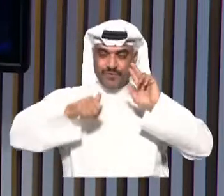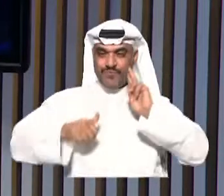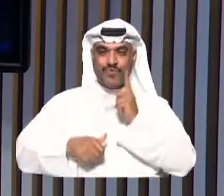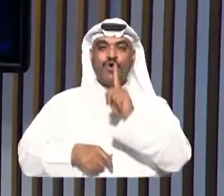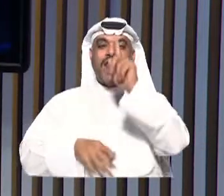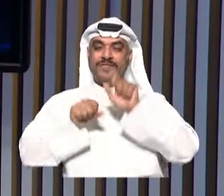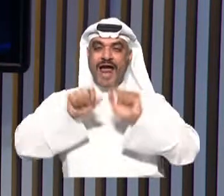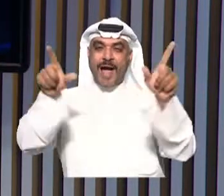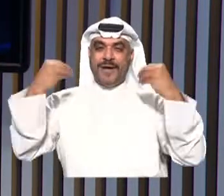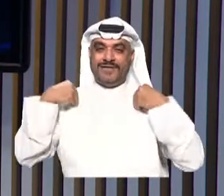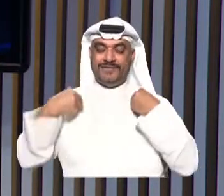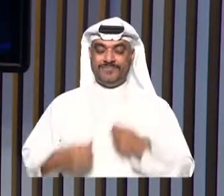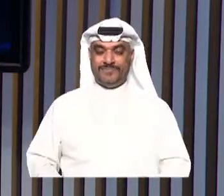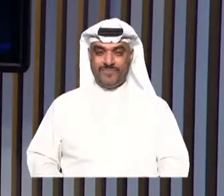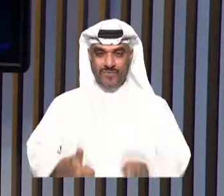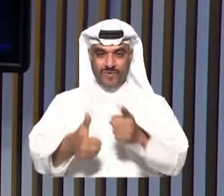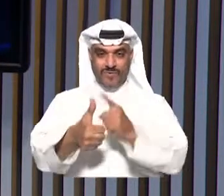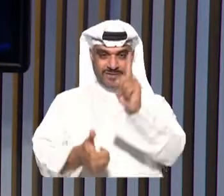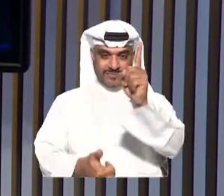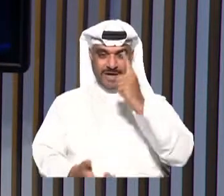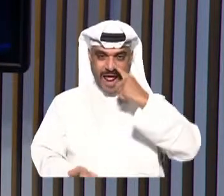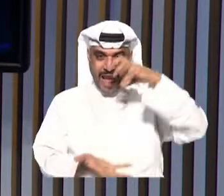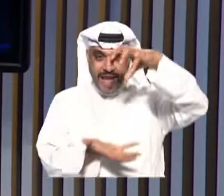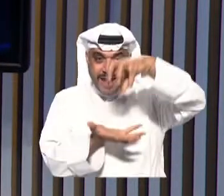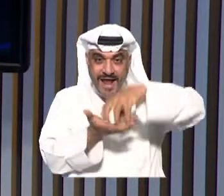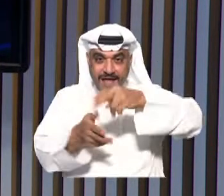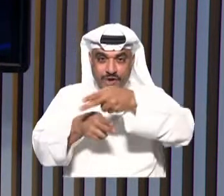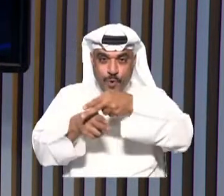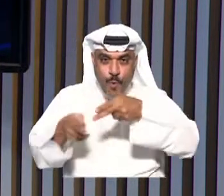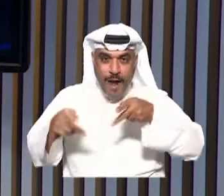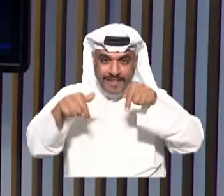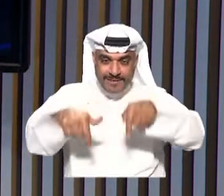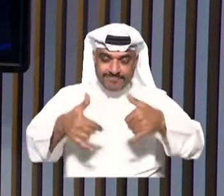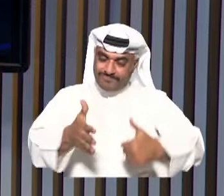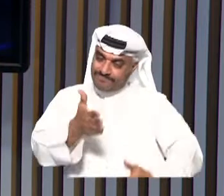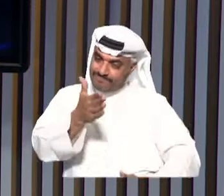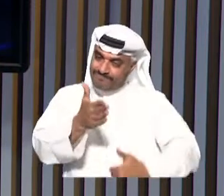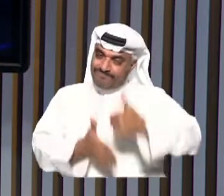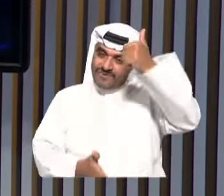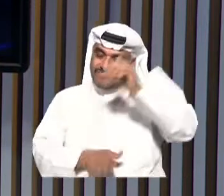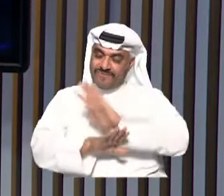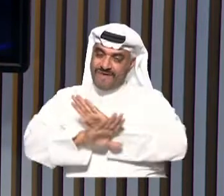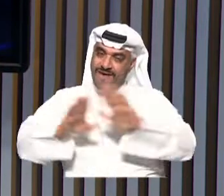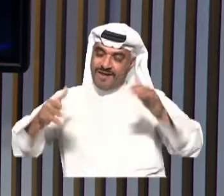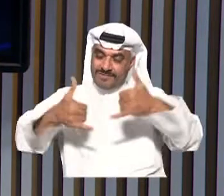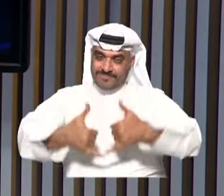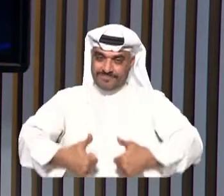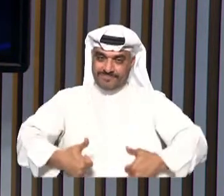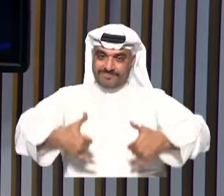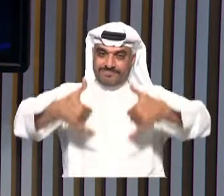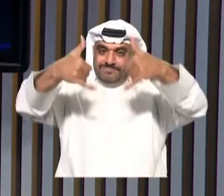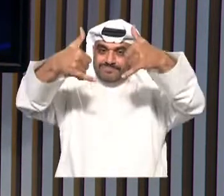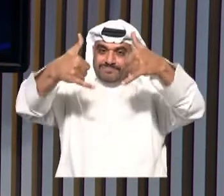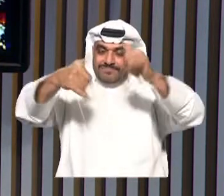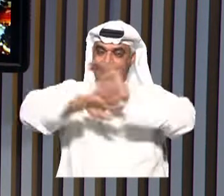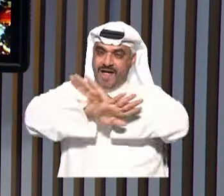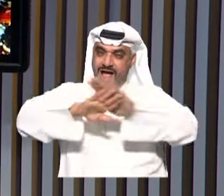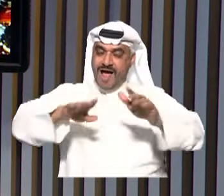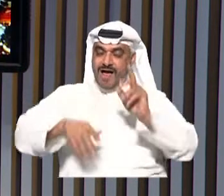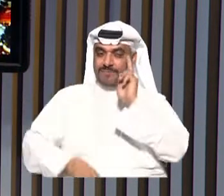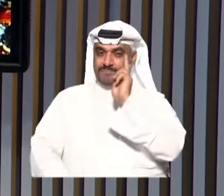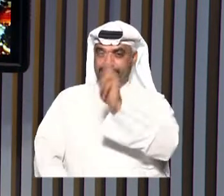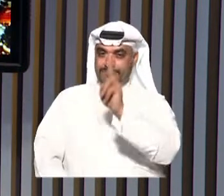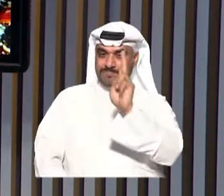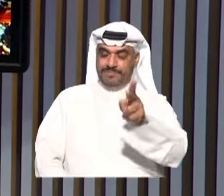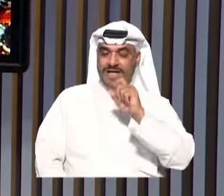حسم فريق الكويت لقب دوري STC الممتاز لكرة القدم قبل نهايته بجولة بعد أن اكتسح فريق